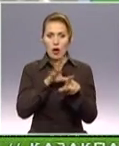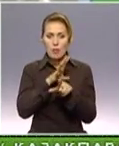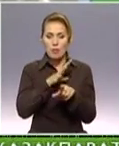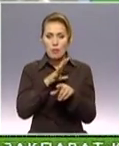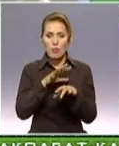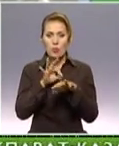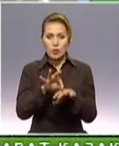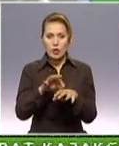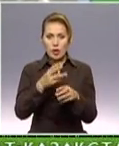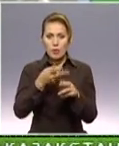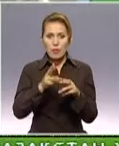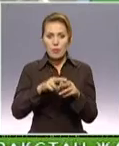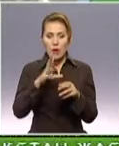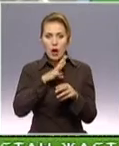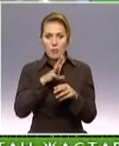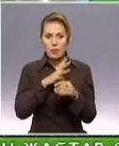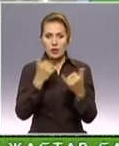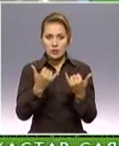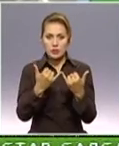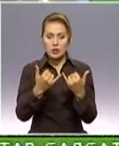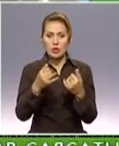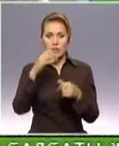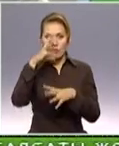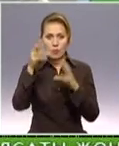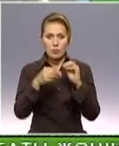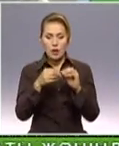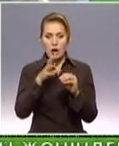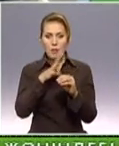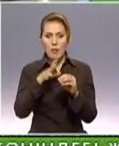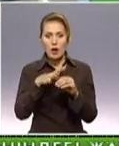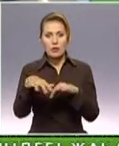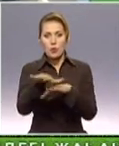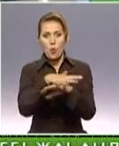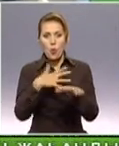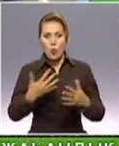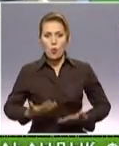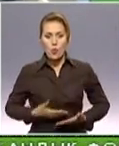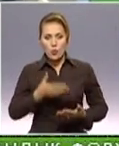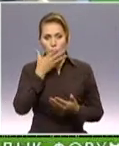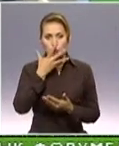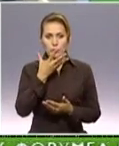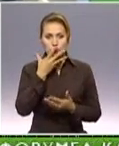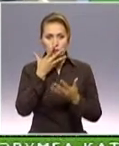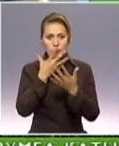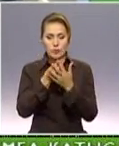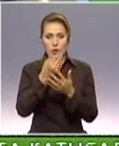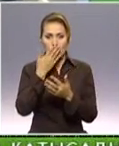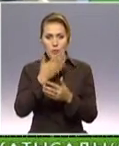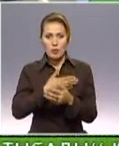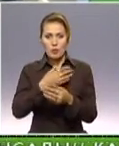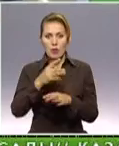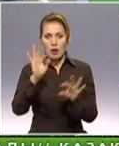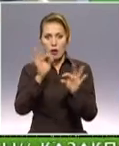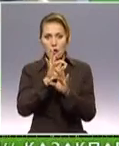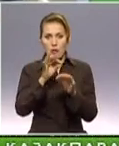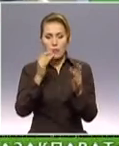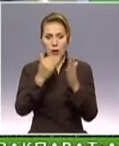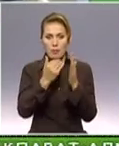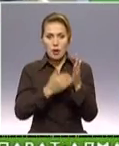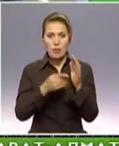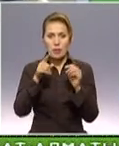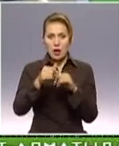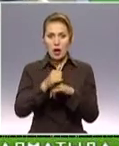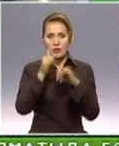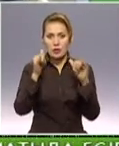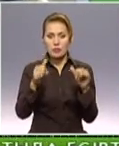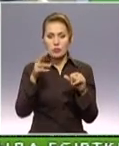Арт-алаң фестивалі осымен үшінші рет өткізіліп отыр. Дүбірлі думан бүгінде шаһар тұрғындарының сүйікті шарасына айналып отыр. Өткен жылы әр ауданда мың адамнан, яғни